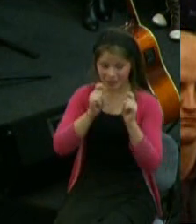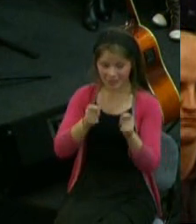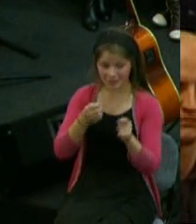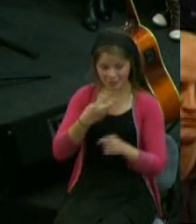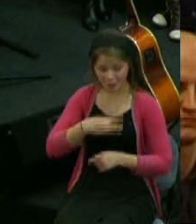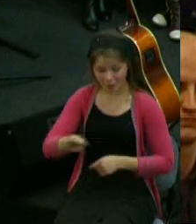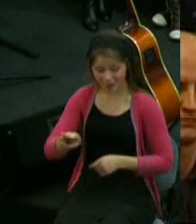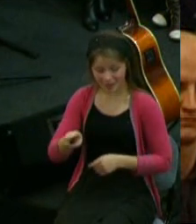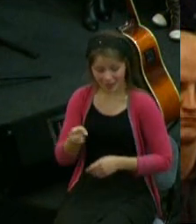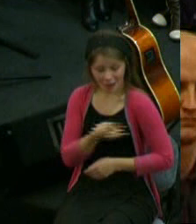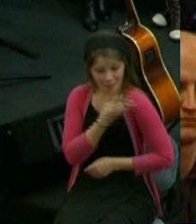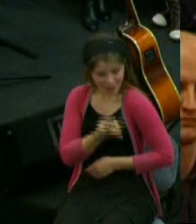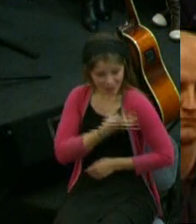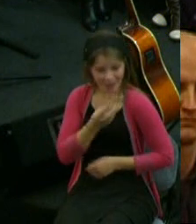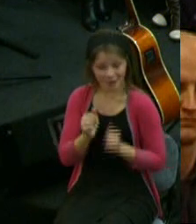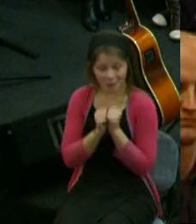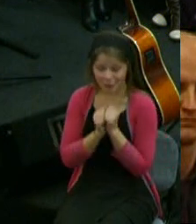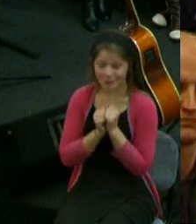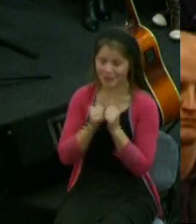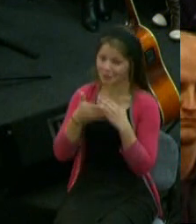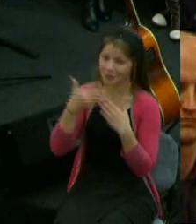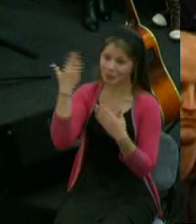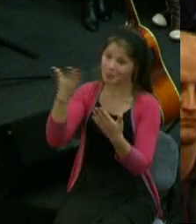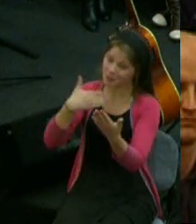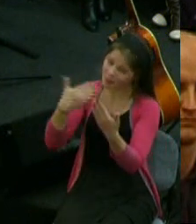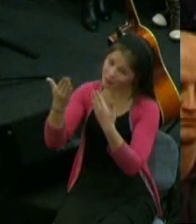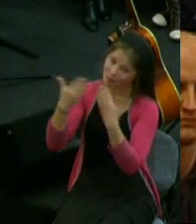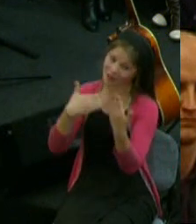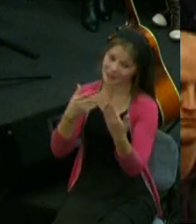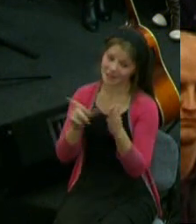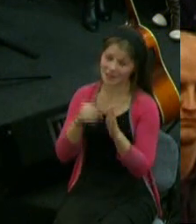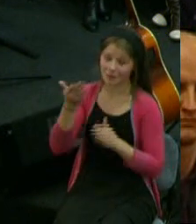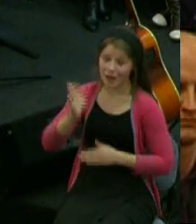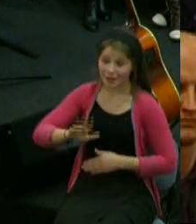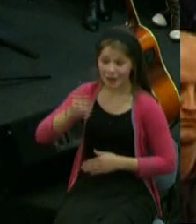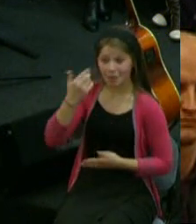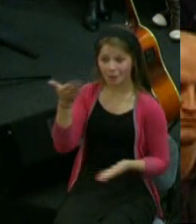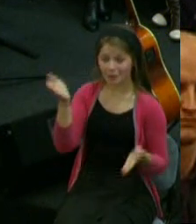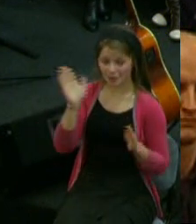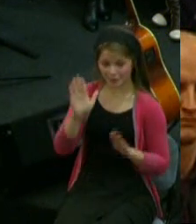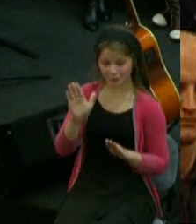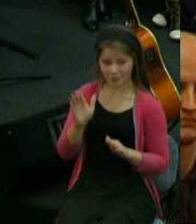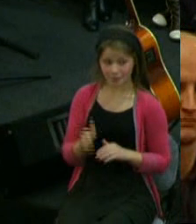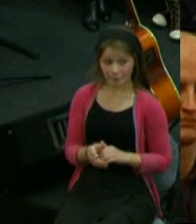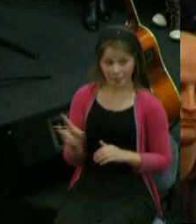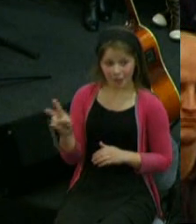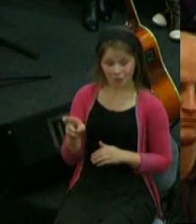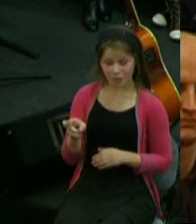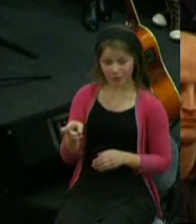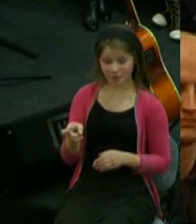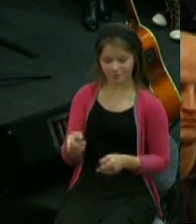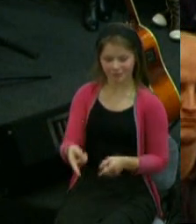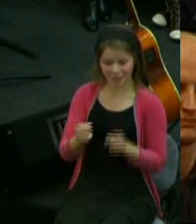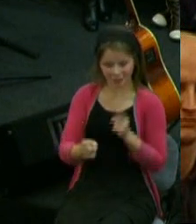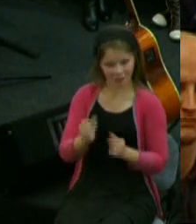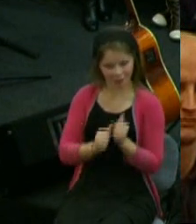моменти, щоб ми мали ось це желання мати молитву перед Господом, спілкуватися із Ним. Хай нас Бог в цьому благословить, брати і сестри, щоб